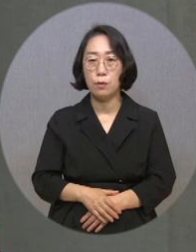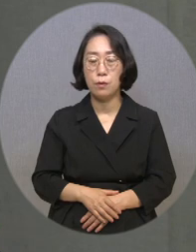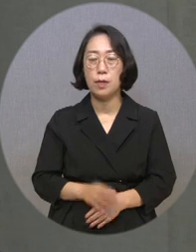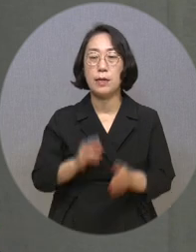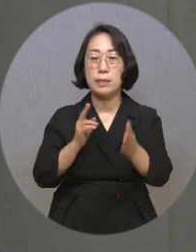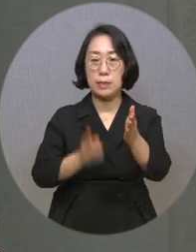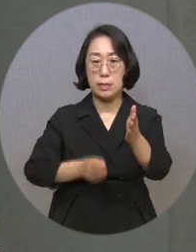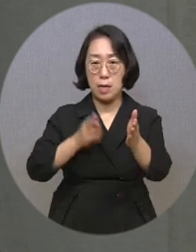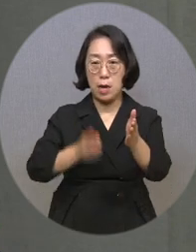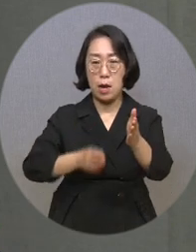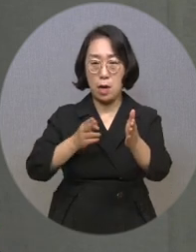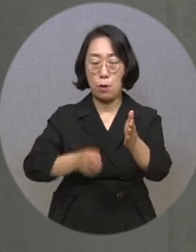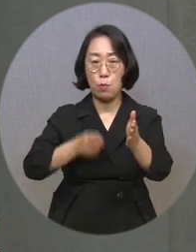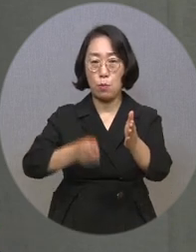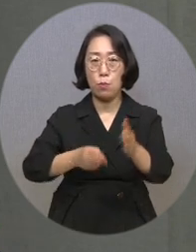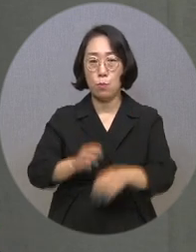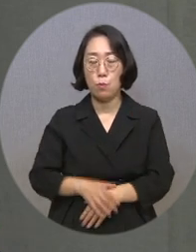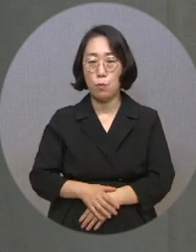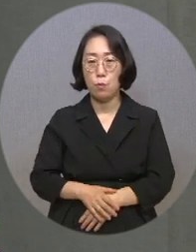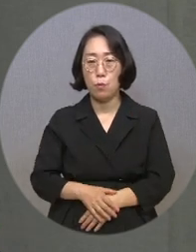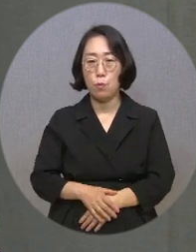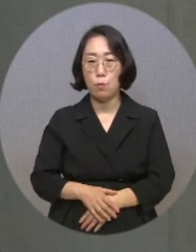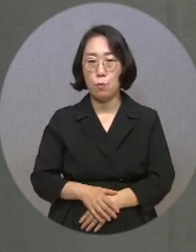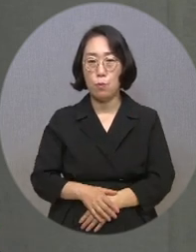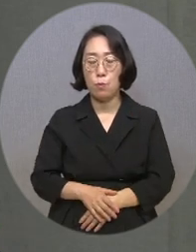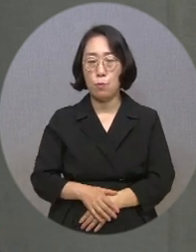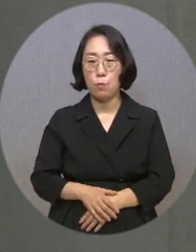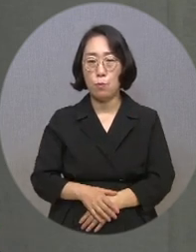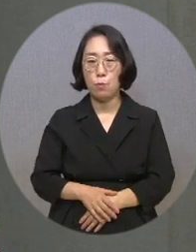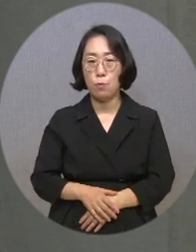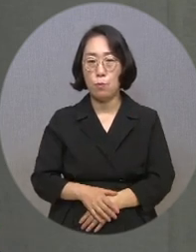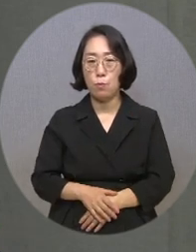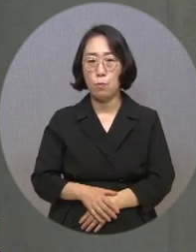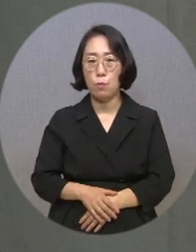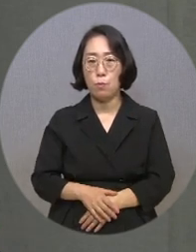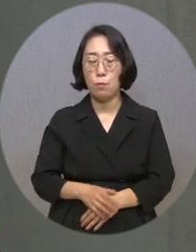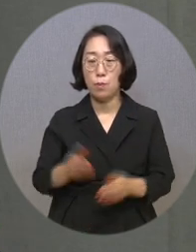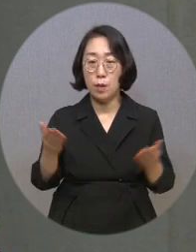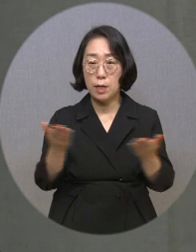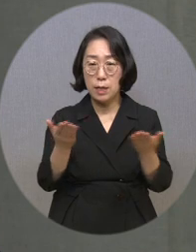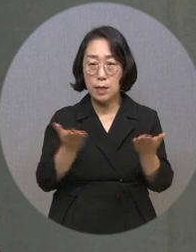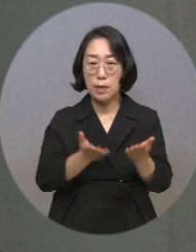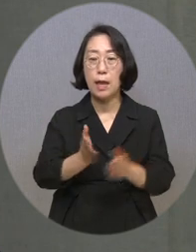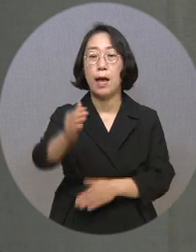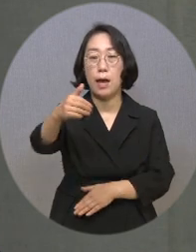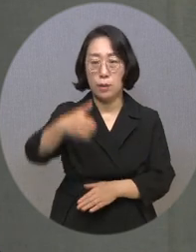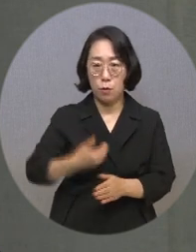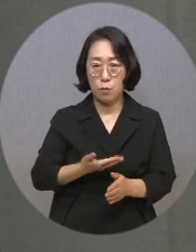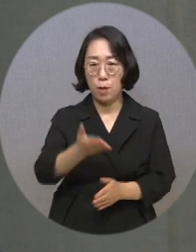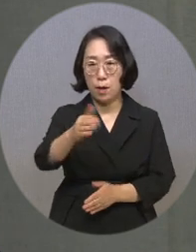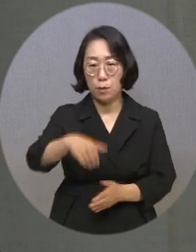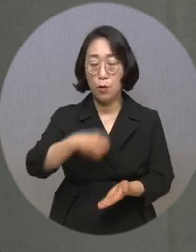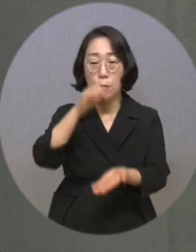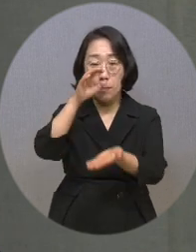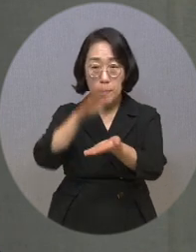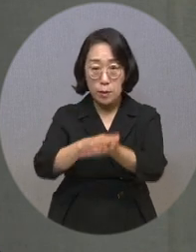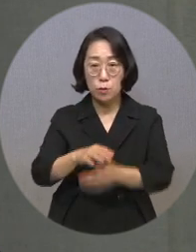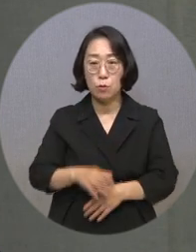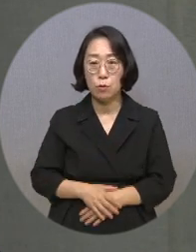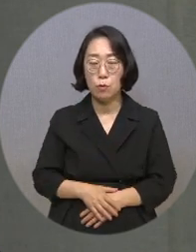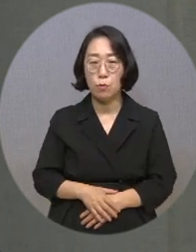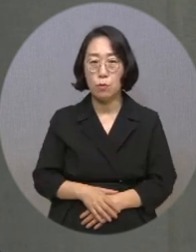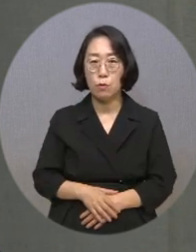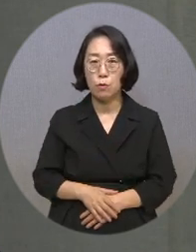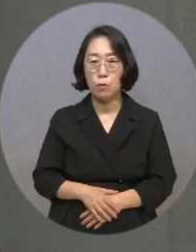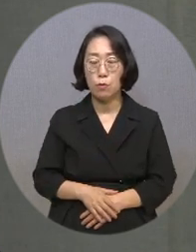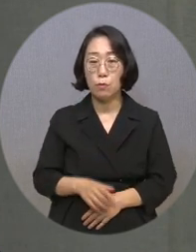기차로 열차로 출퇴근도 하고 이런 그 상황을 제가 지켜보는데 그렇게 하시면